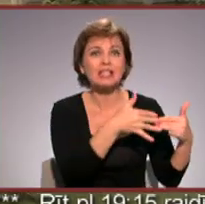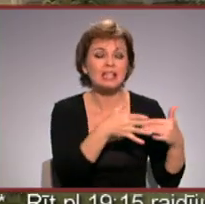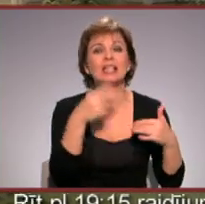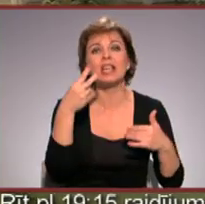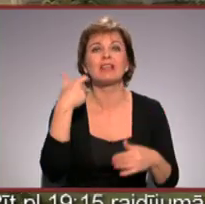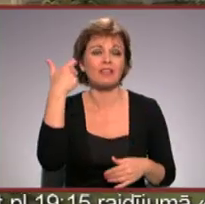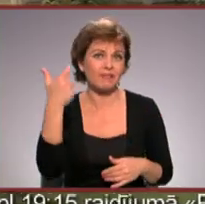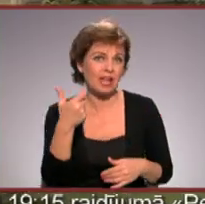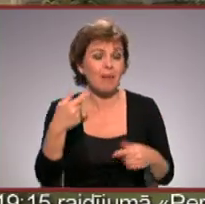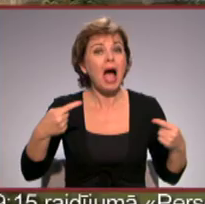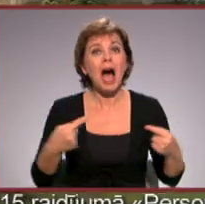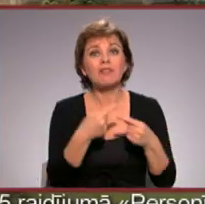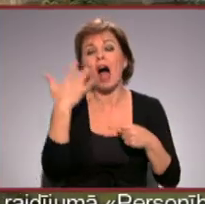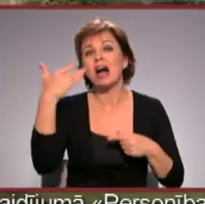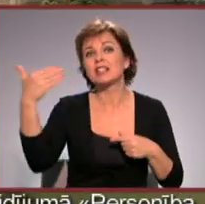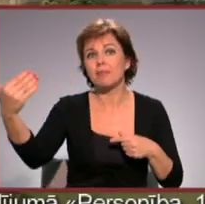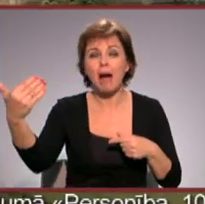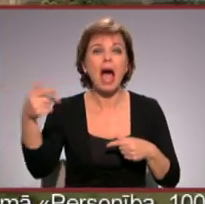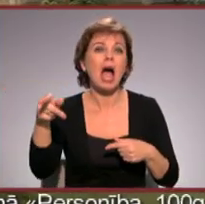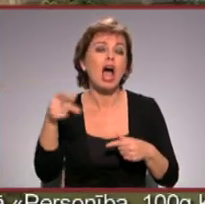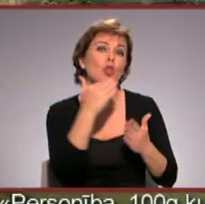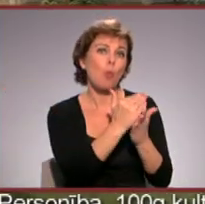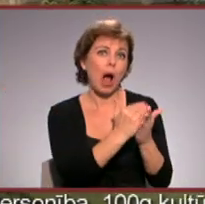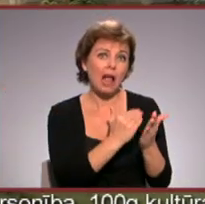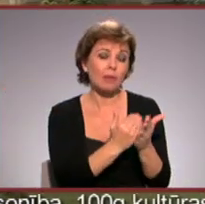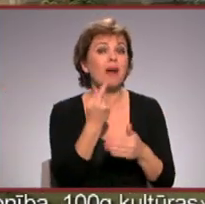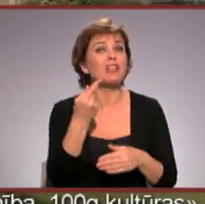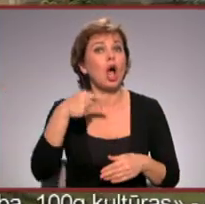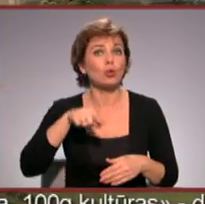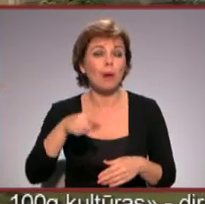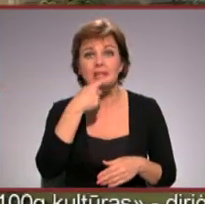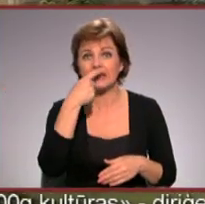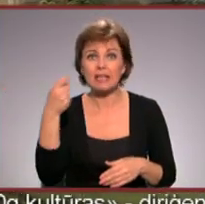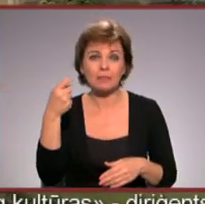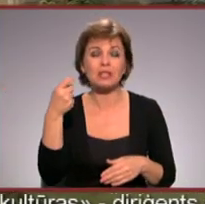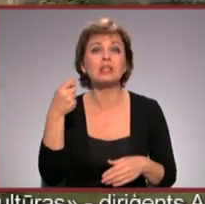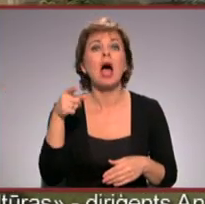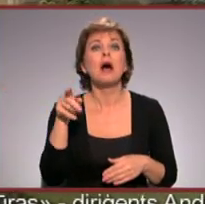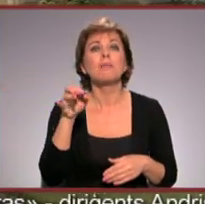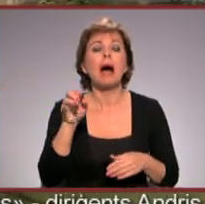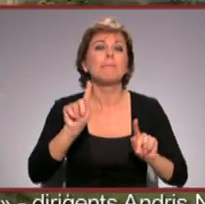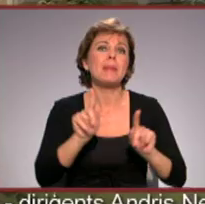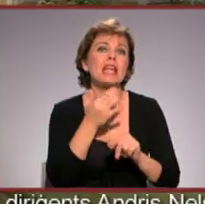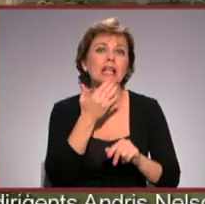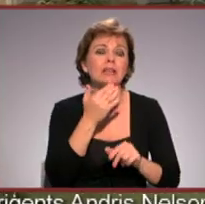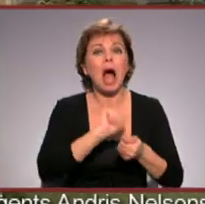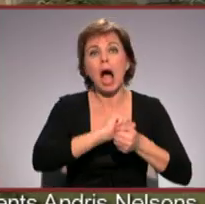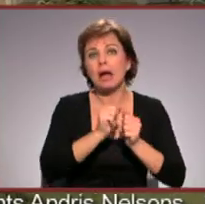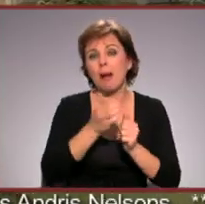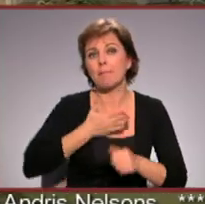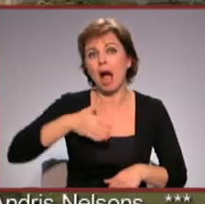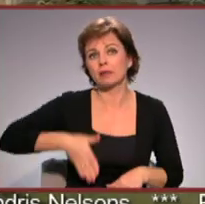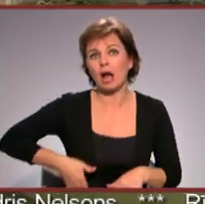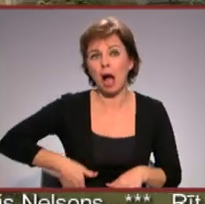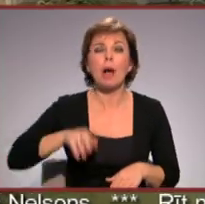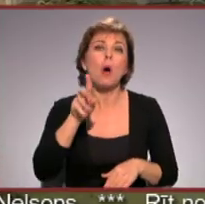filmas, abas no tām atbilst ASV Kinoakadēmijas nolikumam. Viena no tām ir Signs Baumans pilnmetrāžas animācijas filma Akmeņi manās kabatās, kā arī